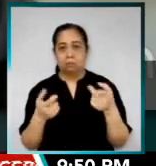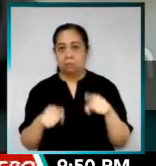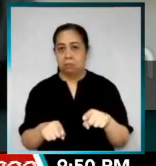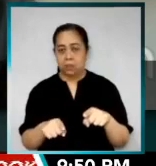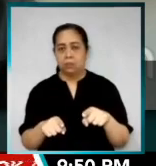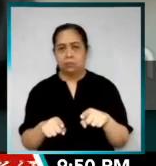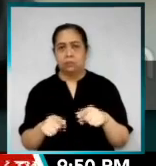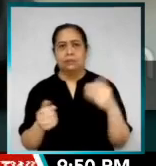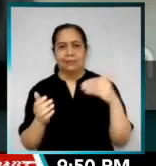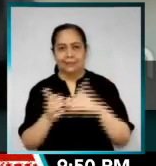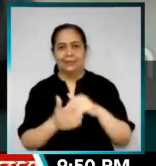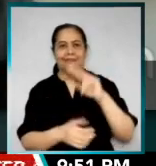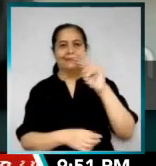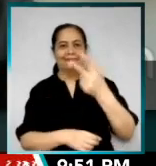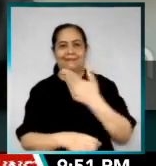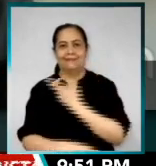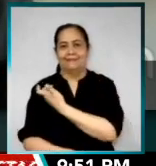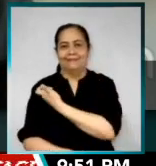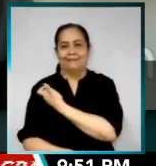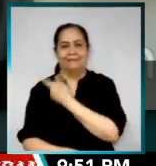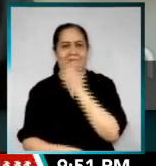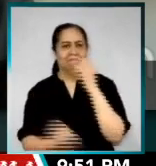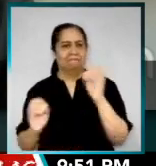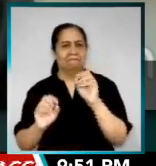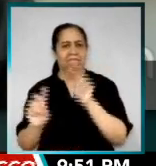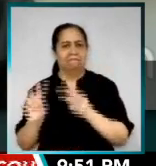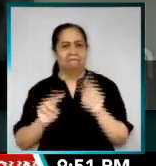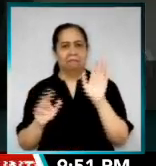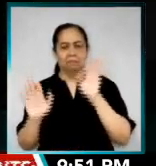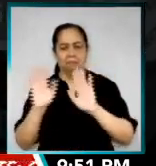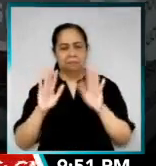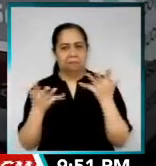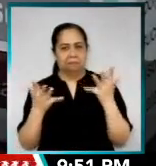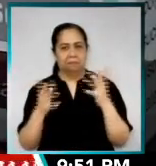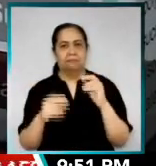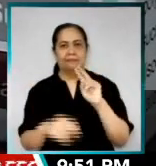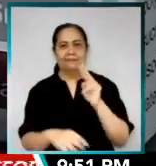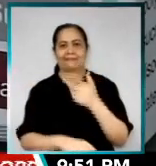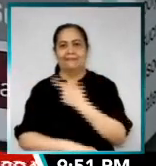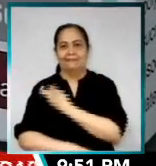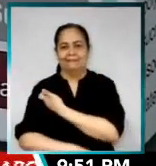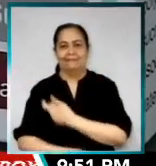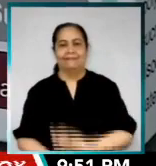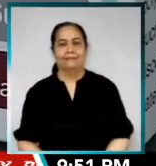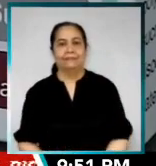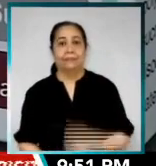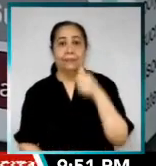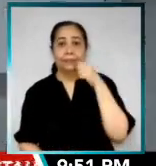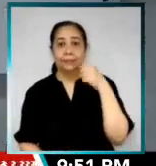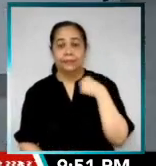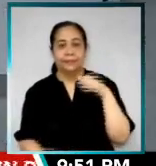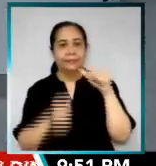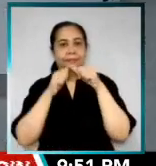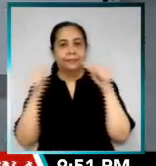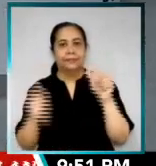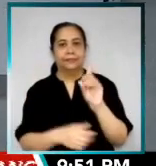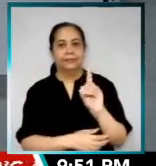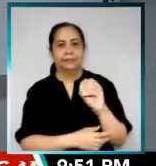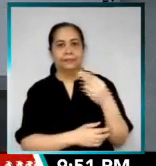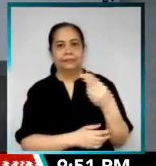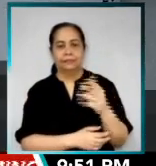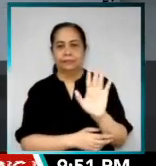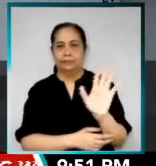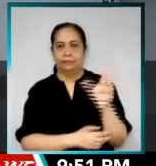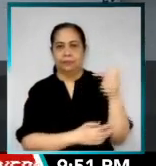get the second vaccine dahil walang nakikitang problema sa second dose. Kahapon, inanunsyo ng Department of Health na hindi muna gagamitin